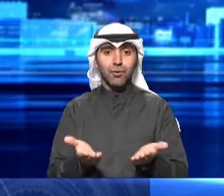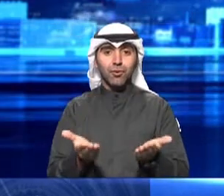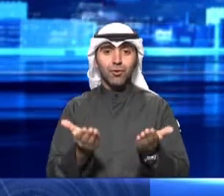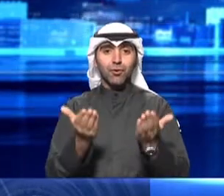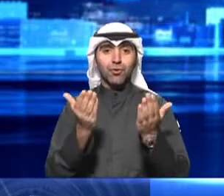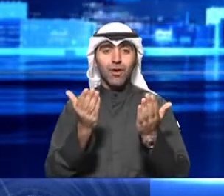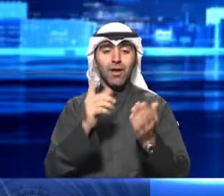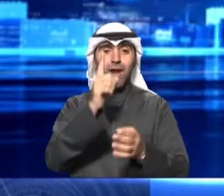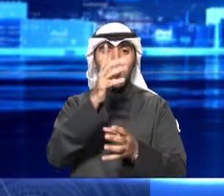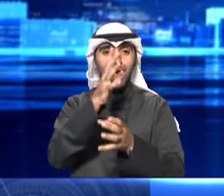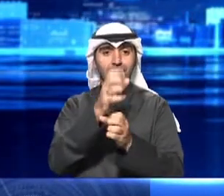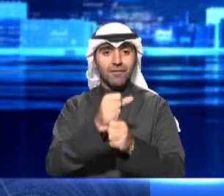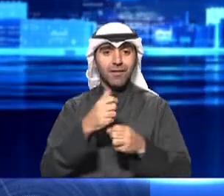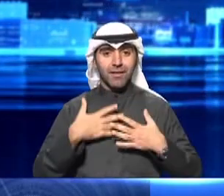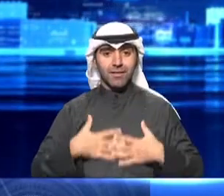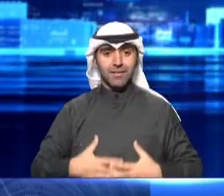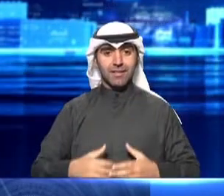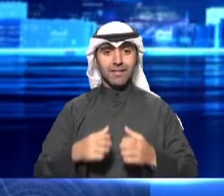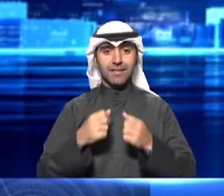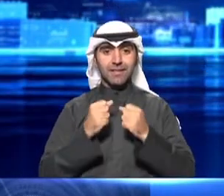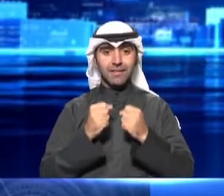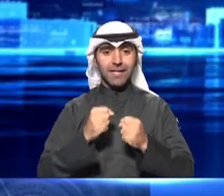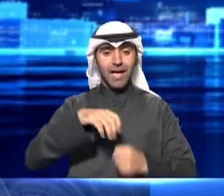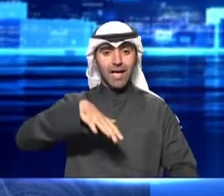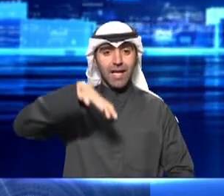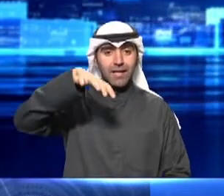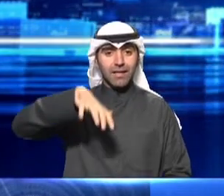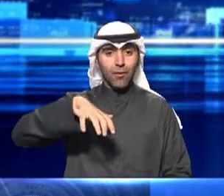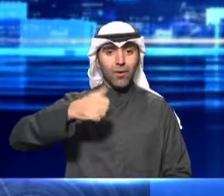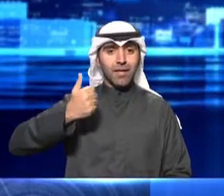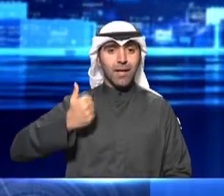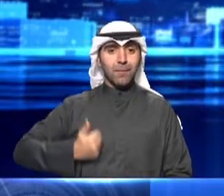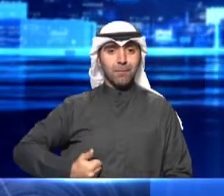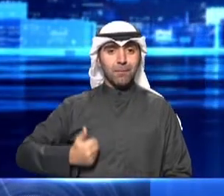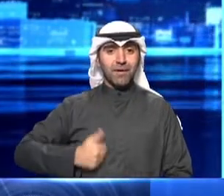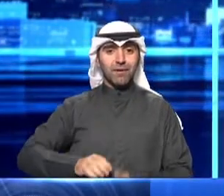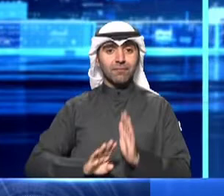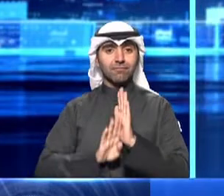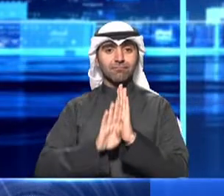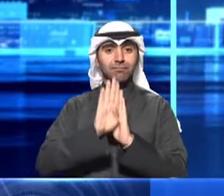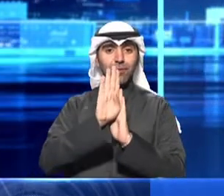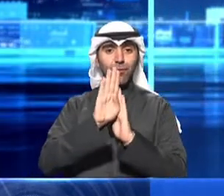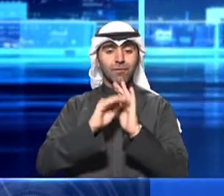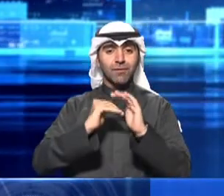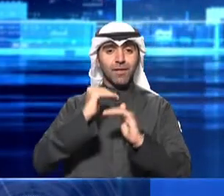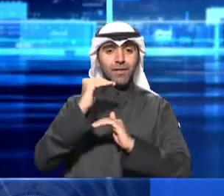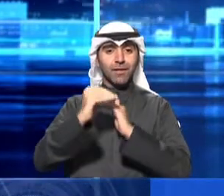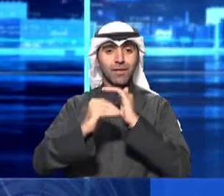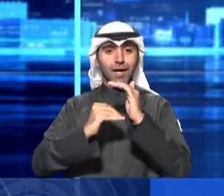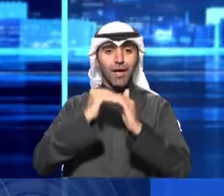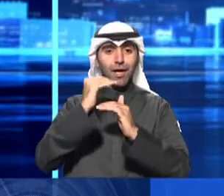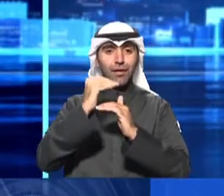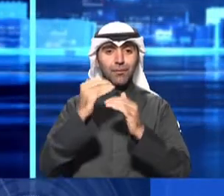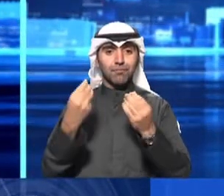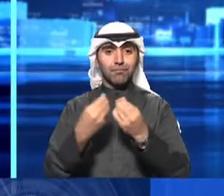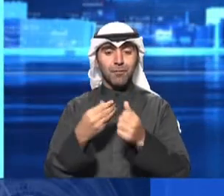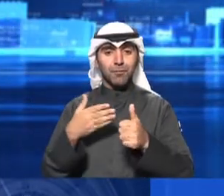وأن يحقق للبلد الشقيق المزيد من التقدم والازدهار في ظل القيادة